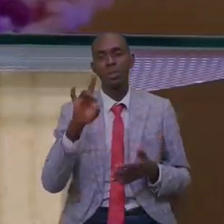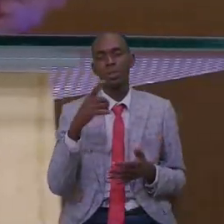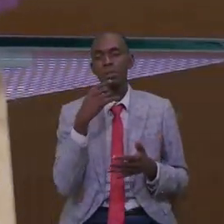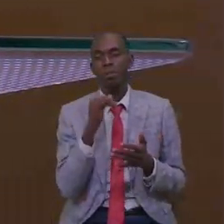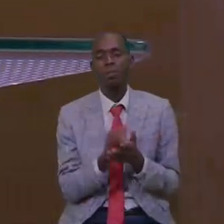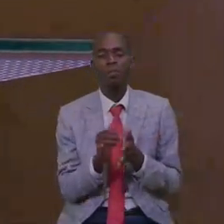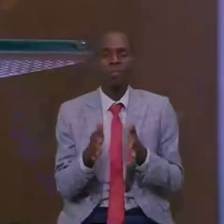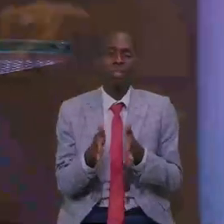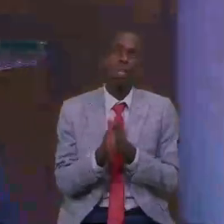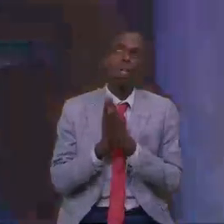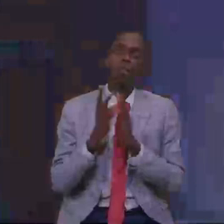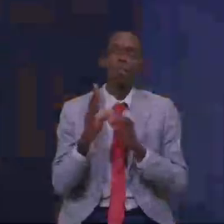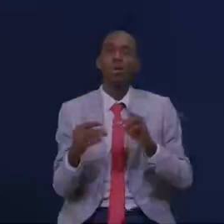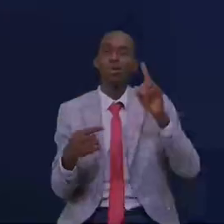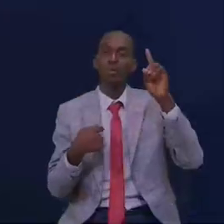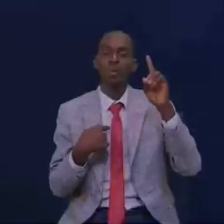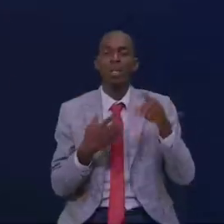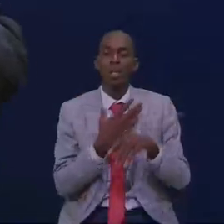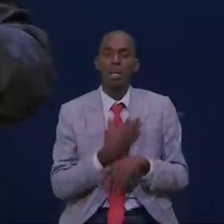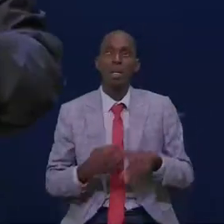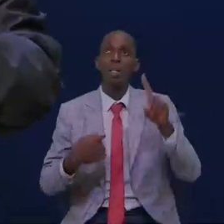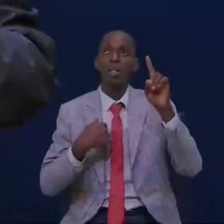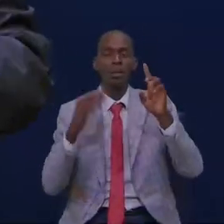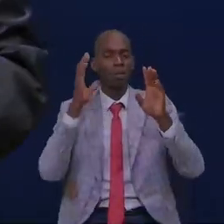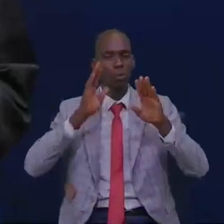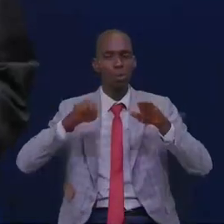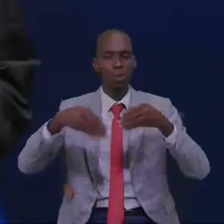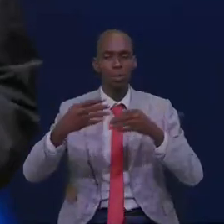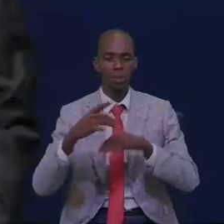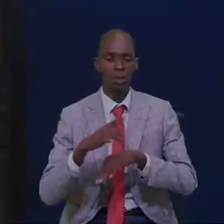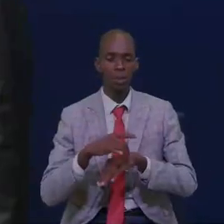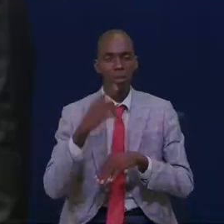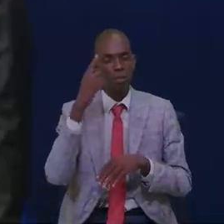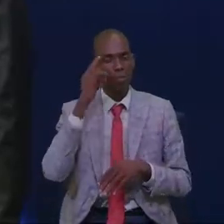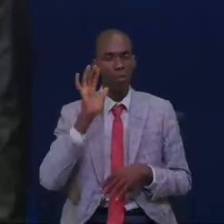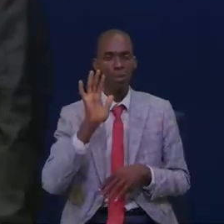demande-moi et je te donnerai les nations pour héritage.